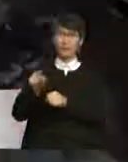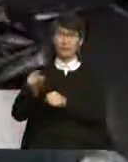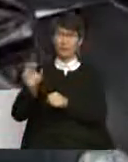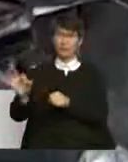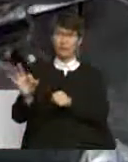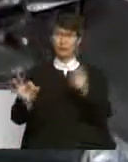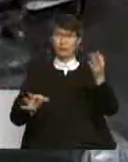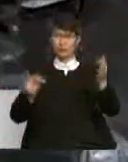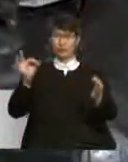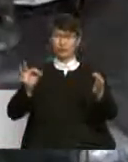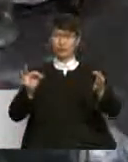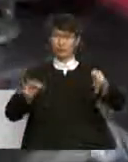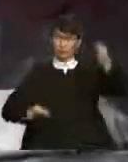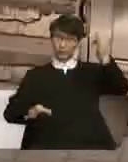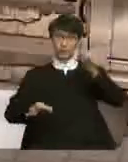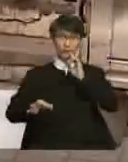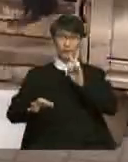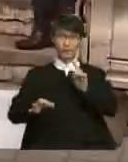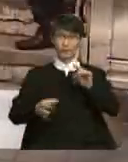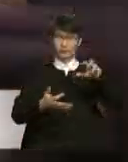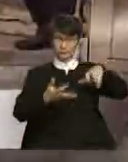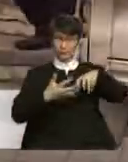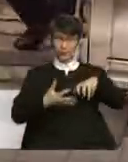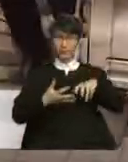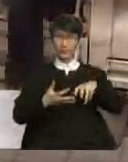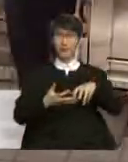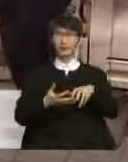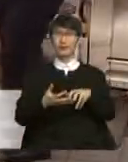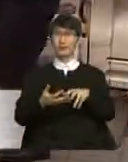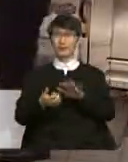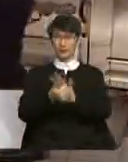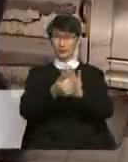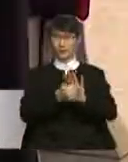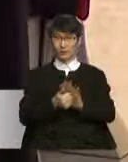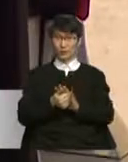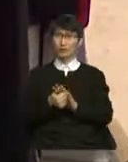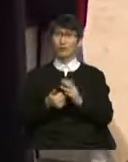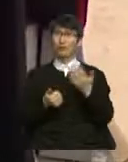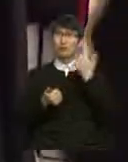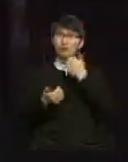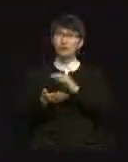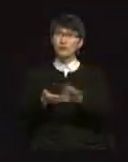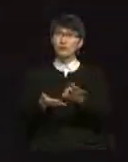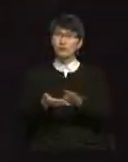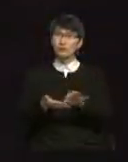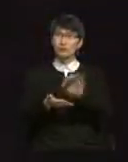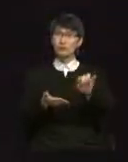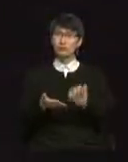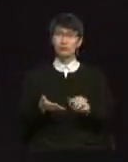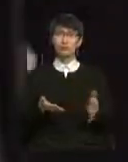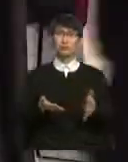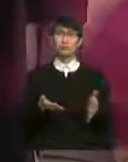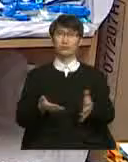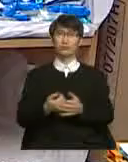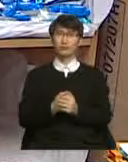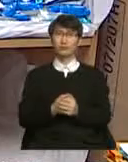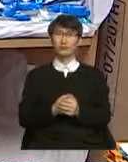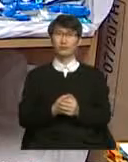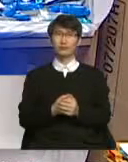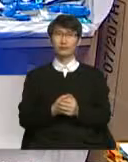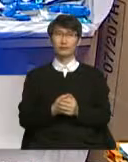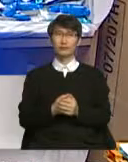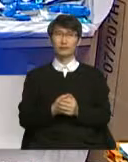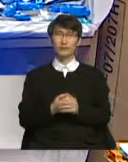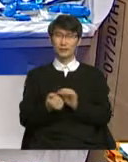많이 든다는 것. 또 수거된 아이스팩을 제공할 공급처 확보가 어렵다는 게 가장 큰 이유입니다. 수거를